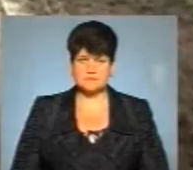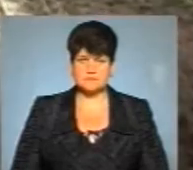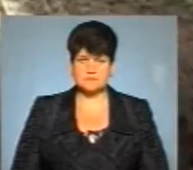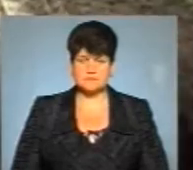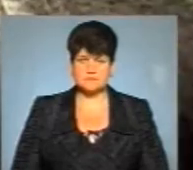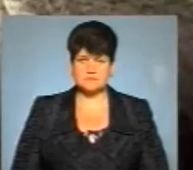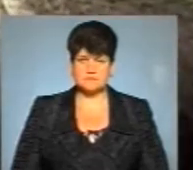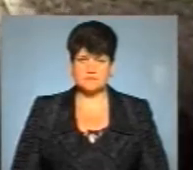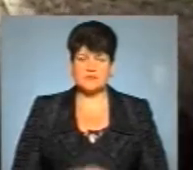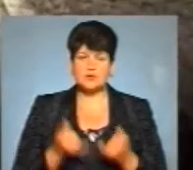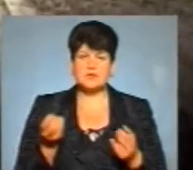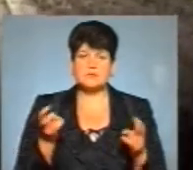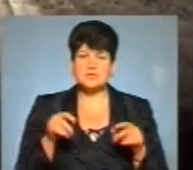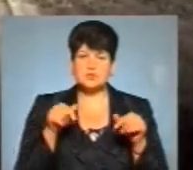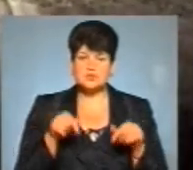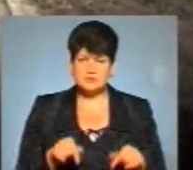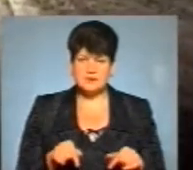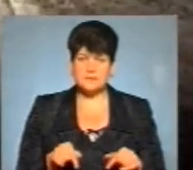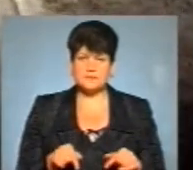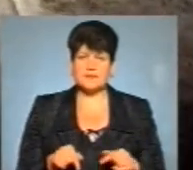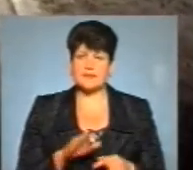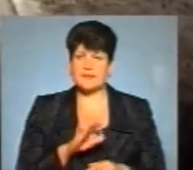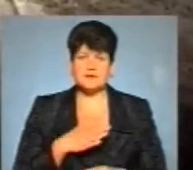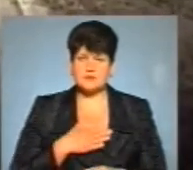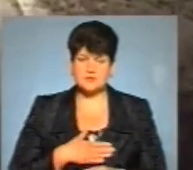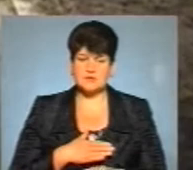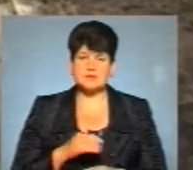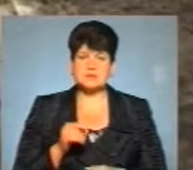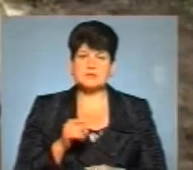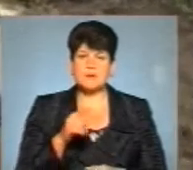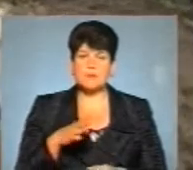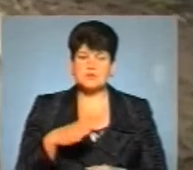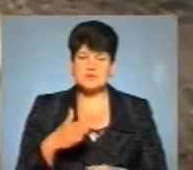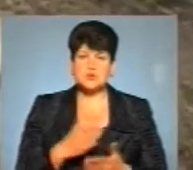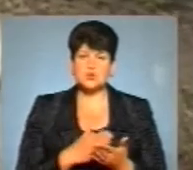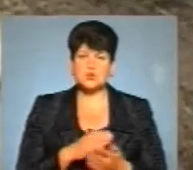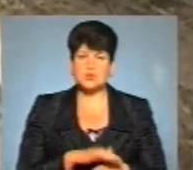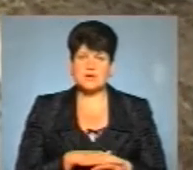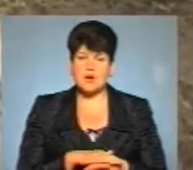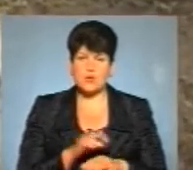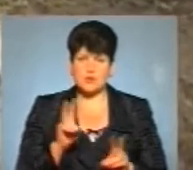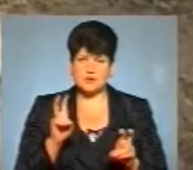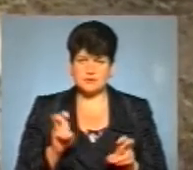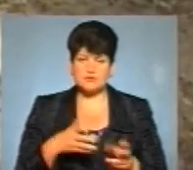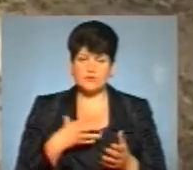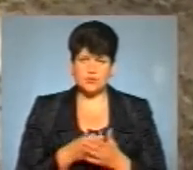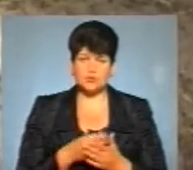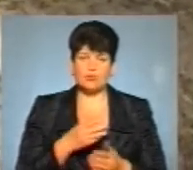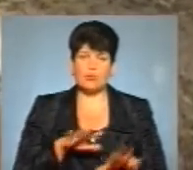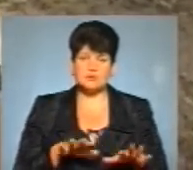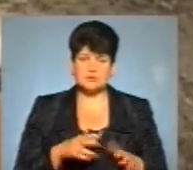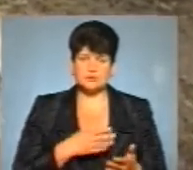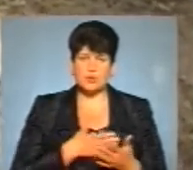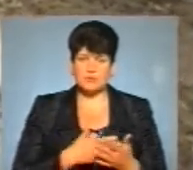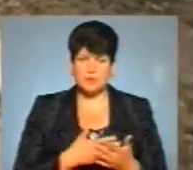Ми прийшли сьогодні сюди виявити своє незадоволення з позиції «Слуг народів» і показати свою громадянську